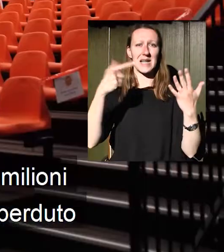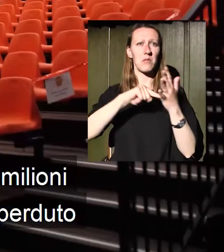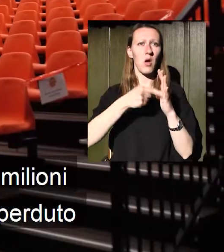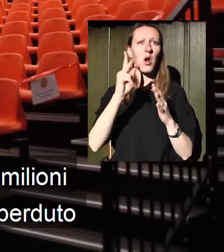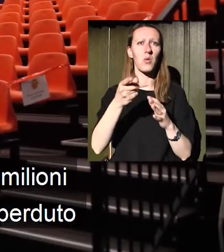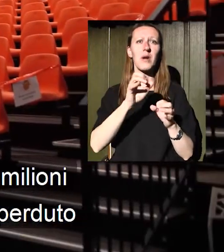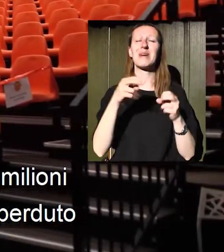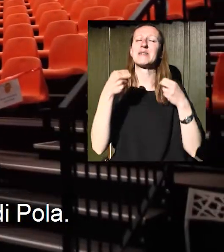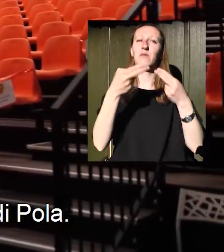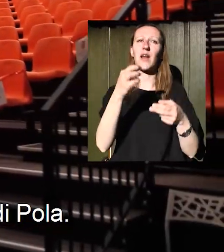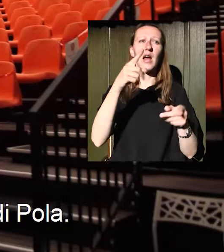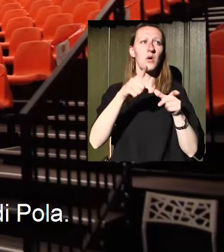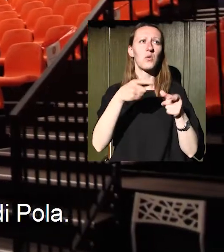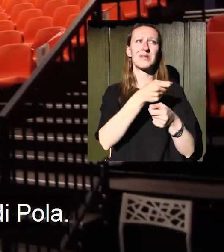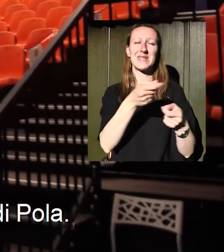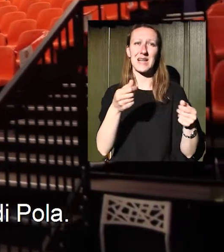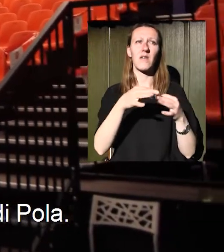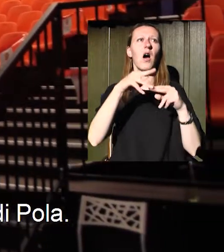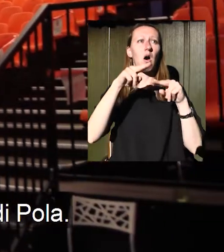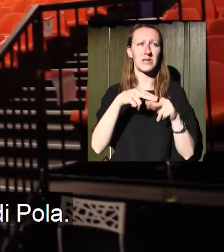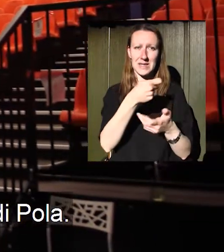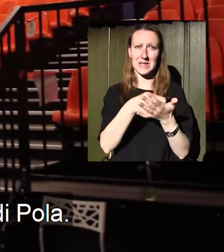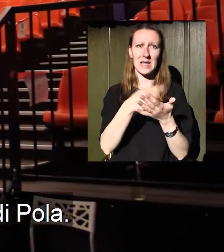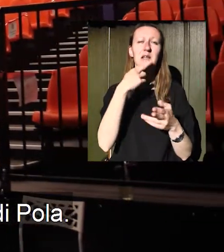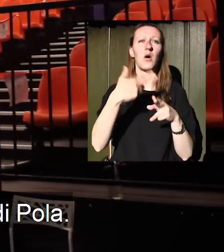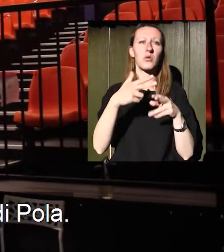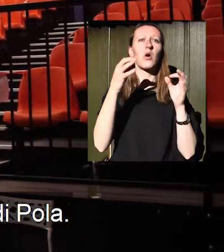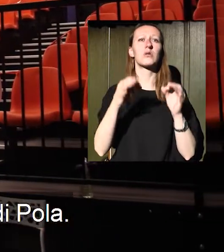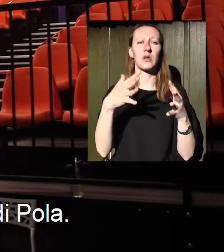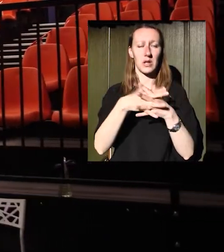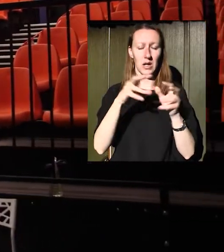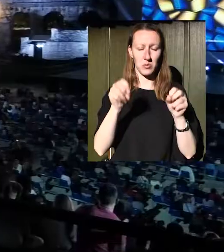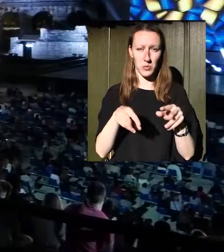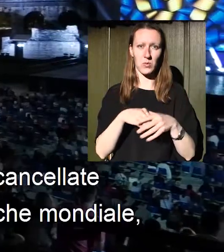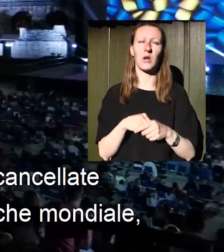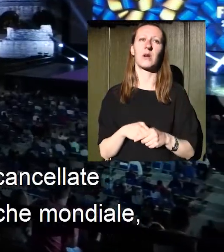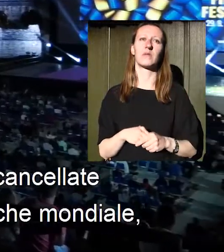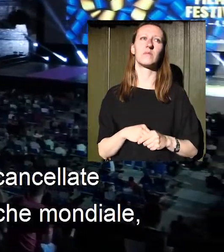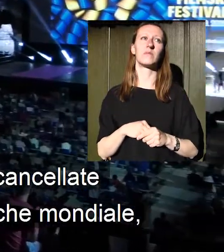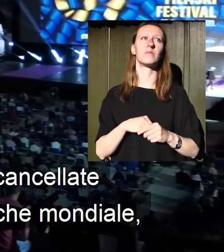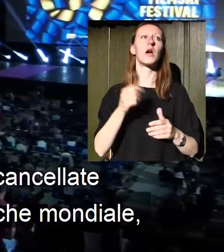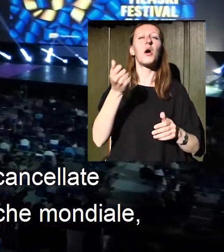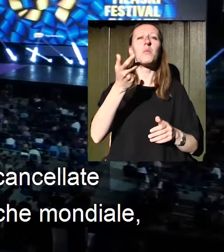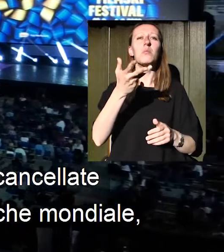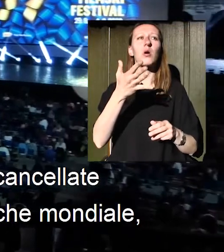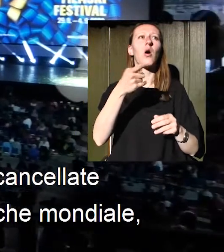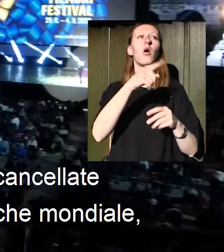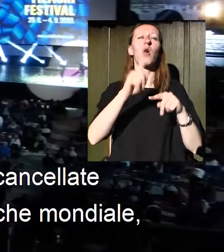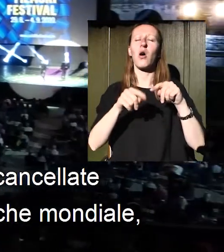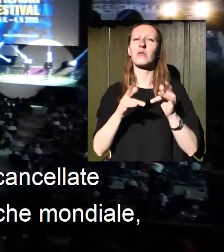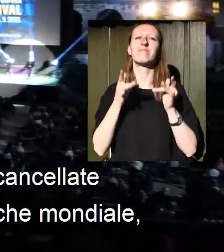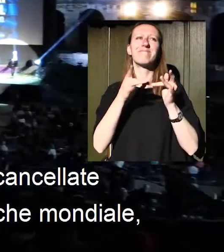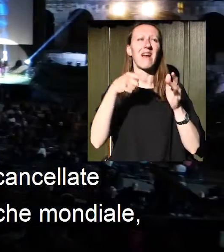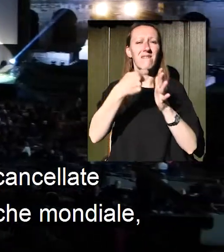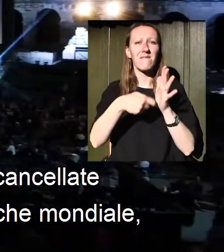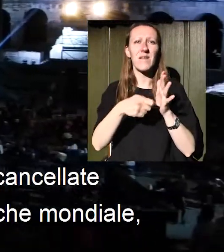kuna bespovratna EU sredstva, a ostatak iznosa za uređenje osigurao je grad Pula. Unatoč brojnim otkazanim i odgođenim filmskim